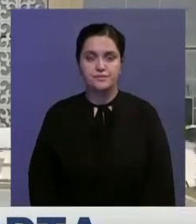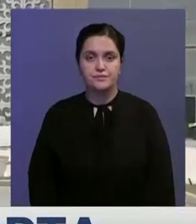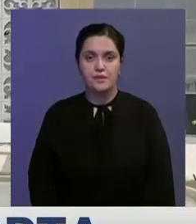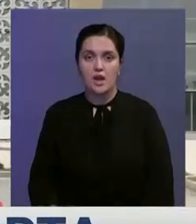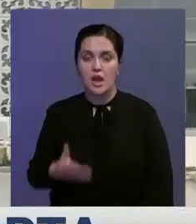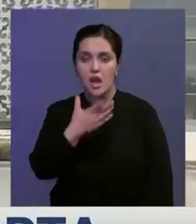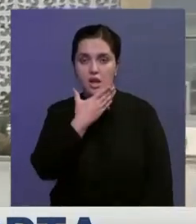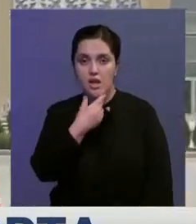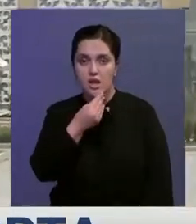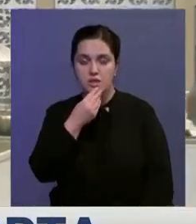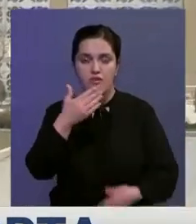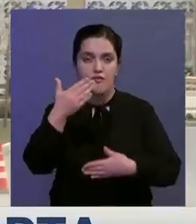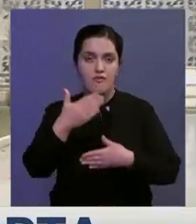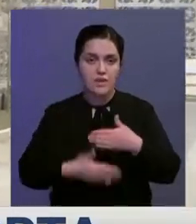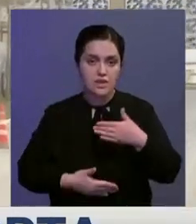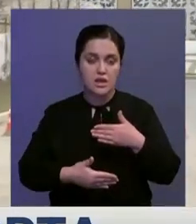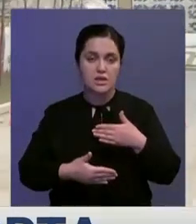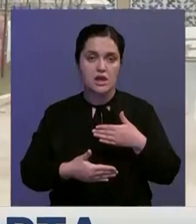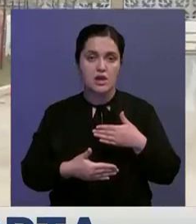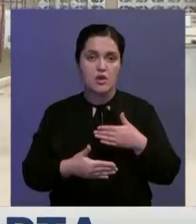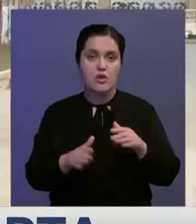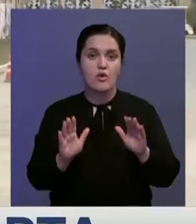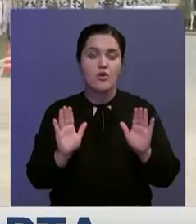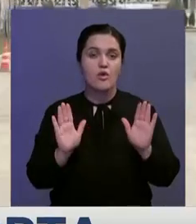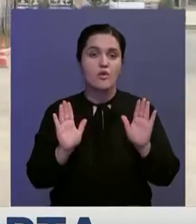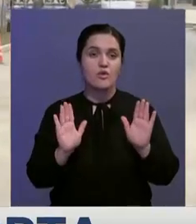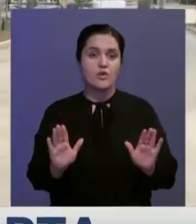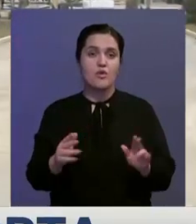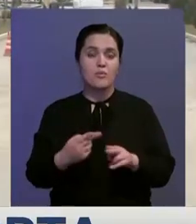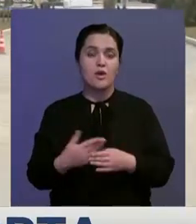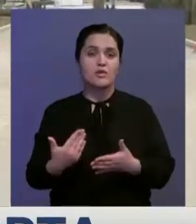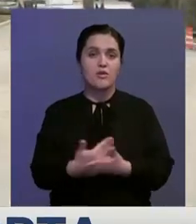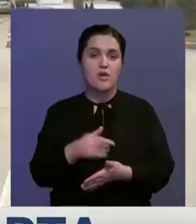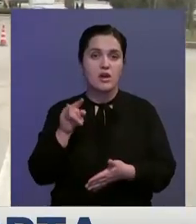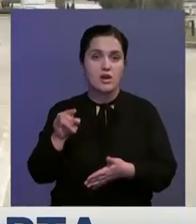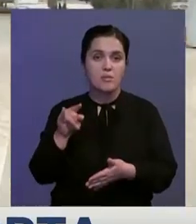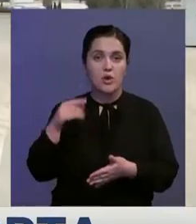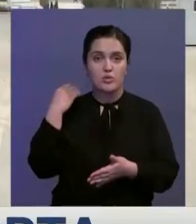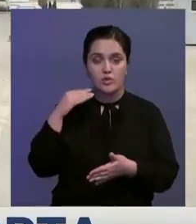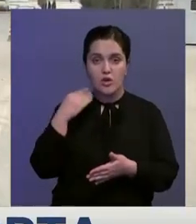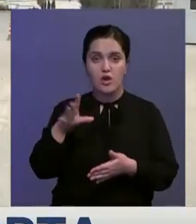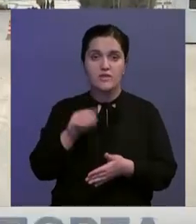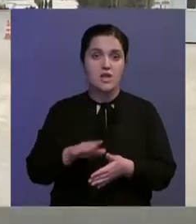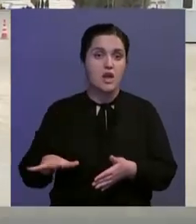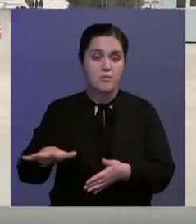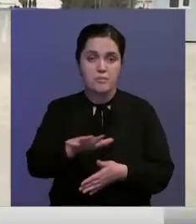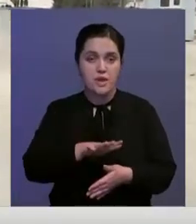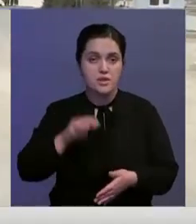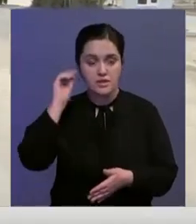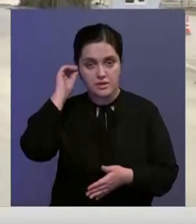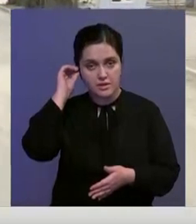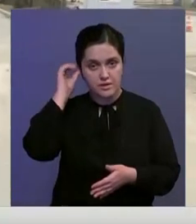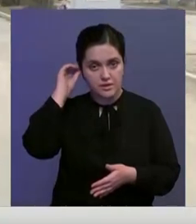Красивый фасад. Пока это все, что собой представляет новый аэропорт Туркестана. Вся местность сейчас буквально